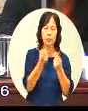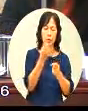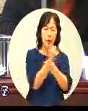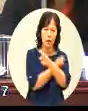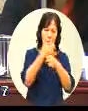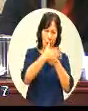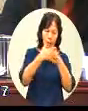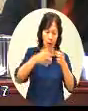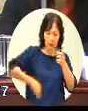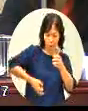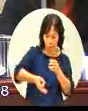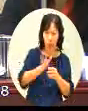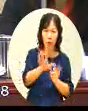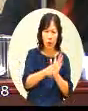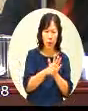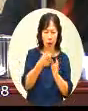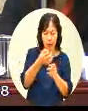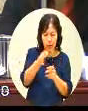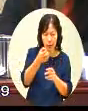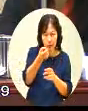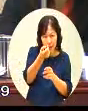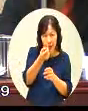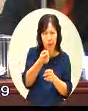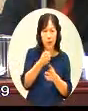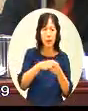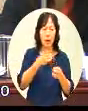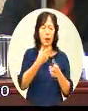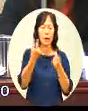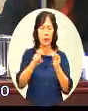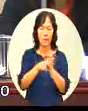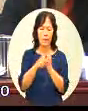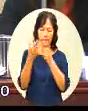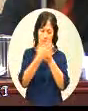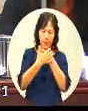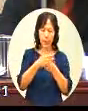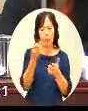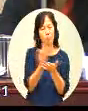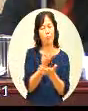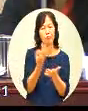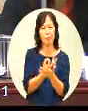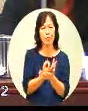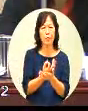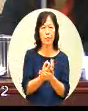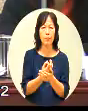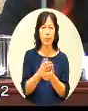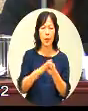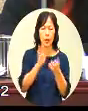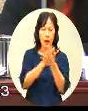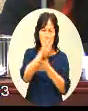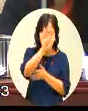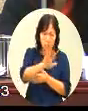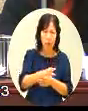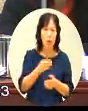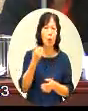去做给付，它的金额也少。那相对的，他受到的保障不够。如果未来能够把